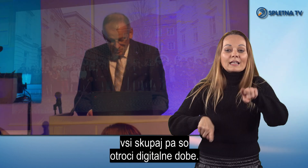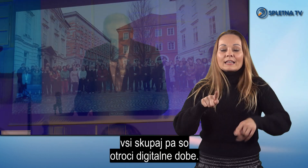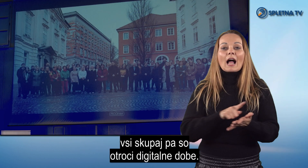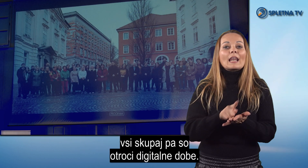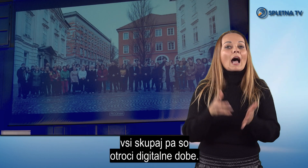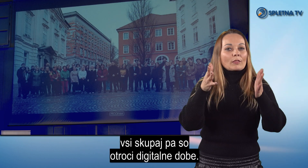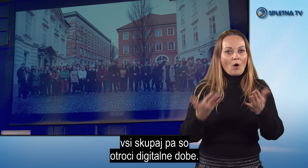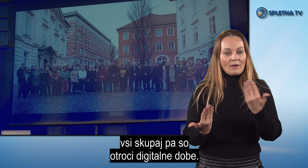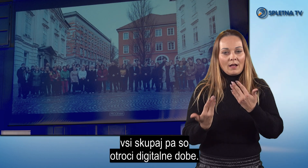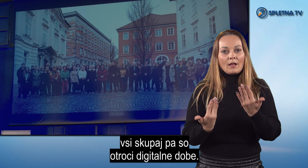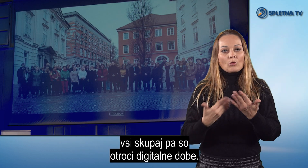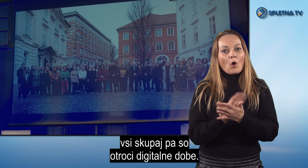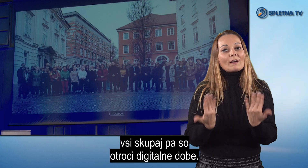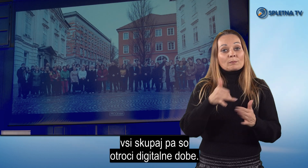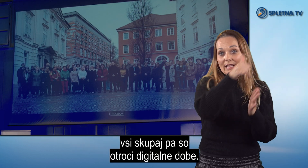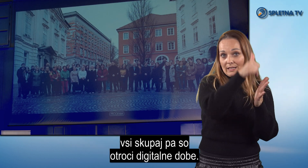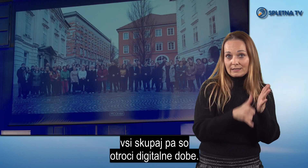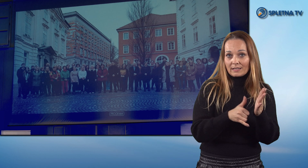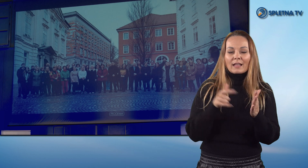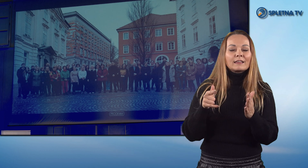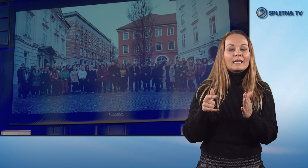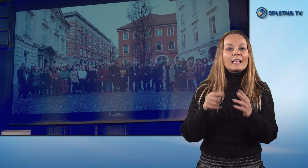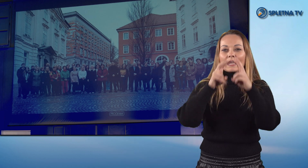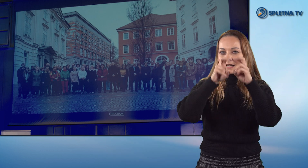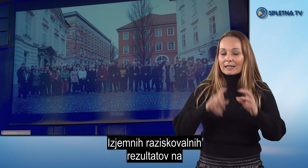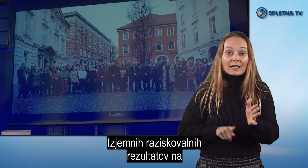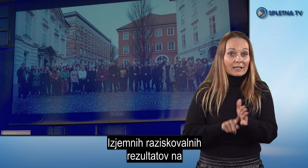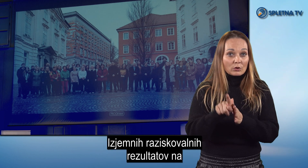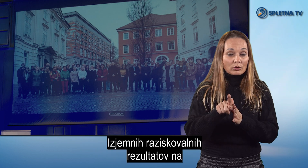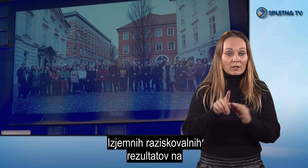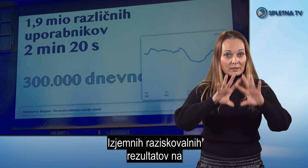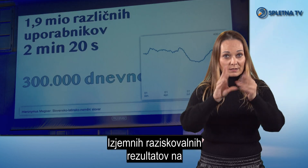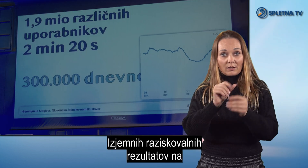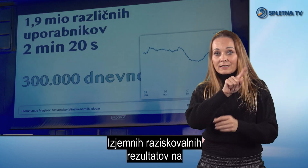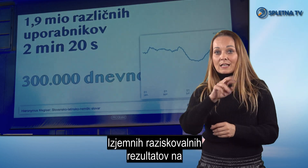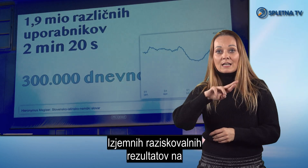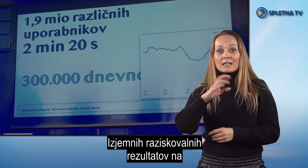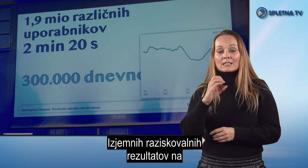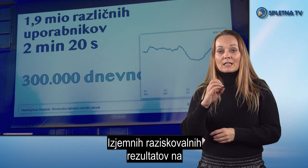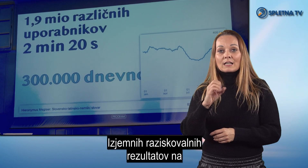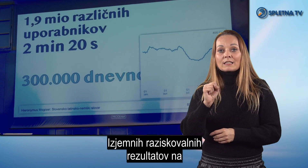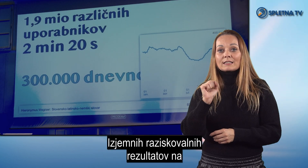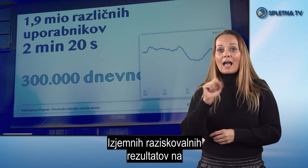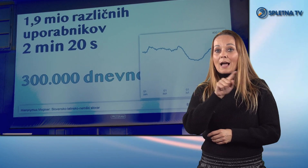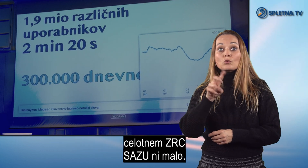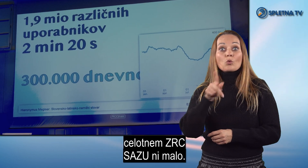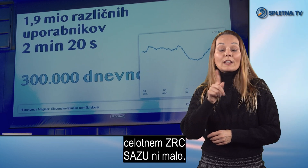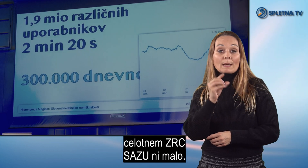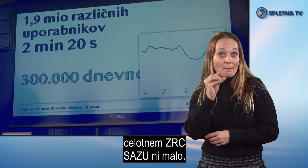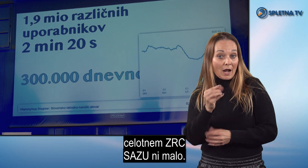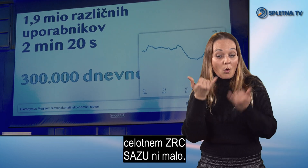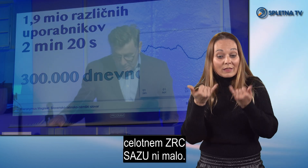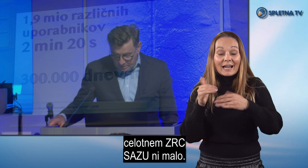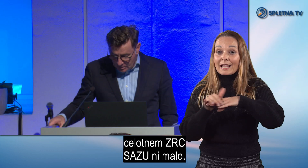skupaj pa so otroci digitalne dobe. Izjemnih raziskovalnih rezultatov na celotnem